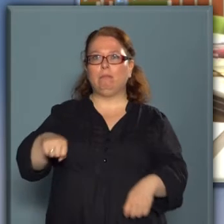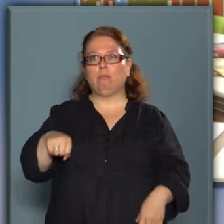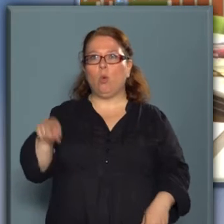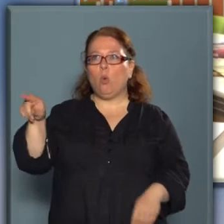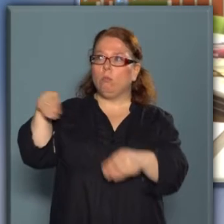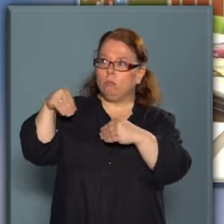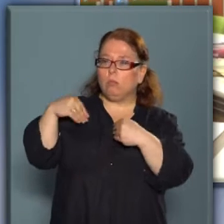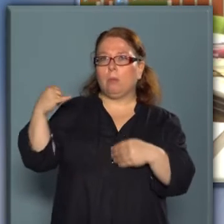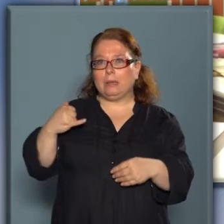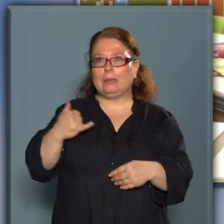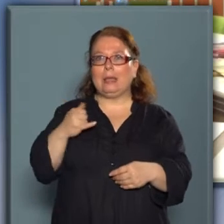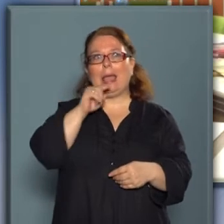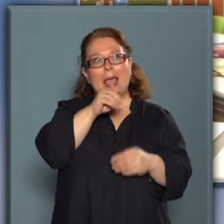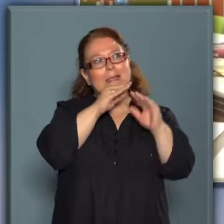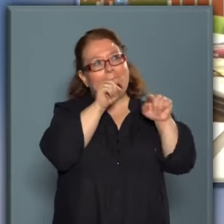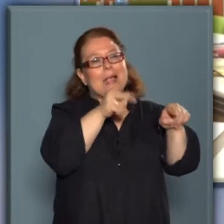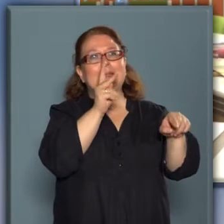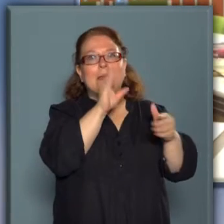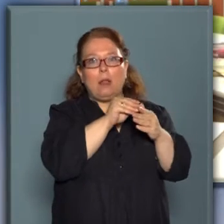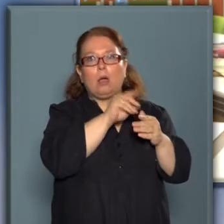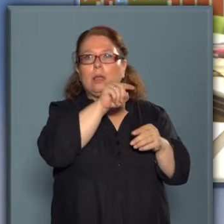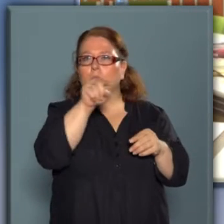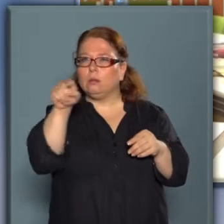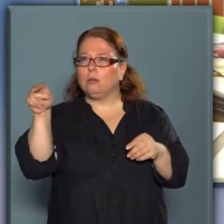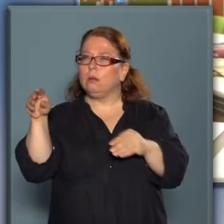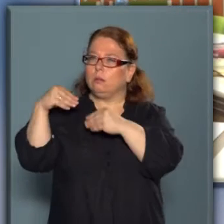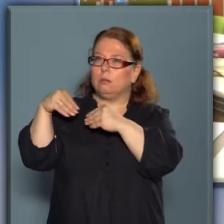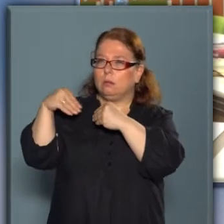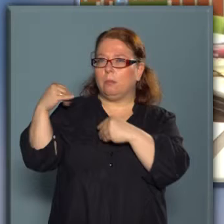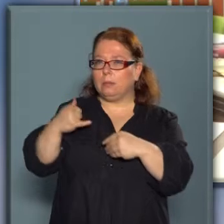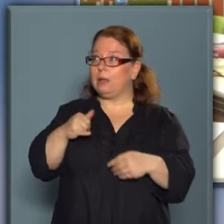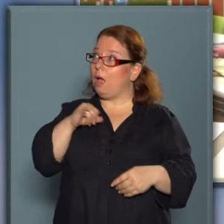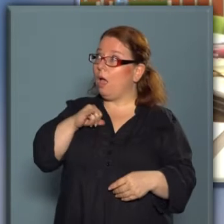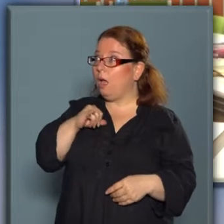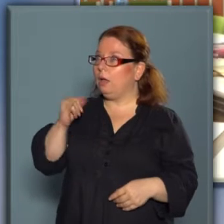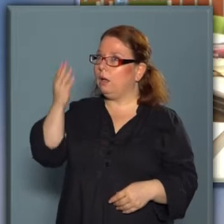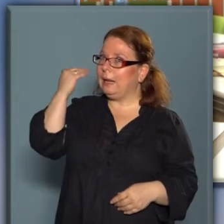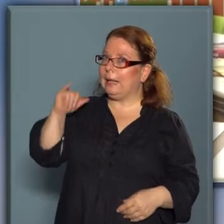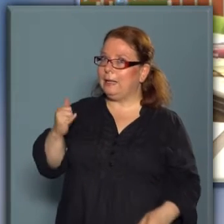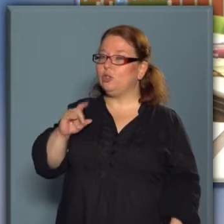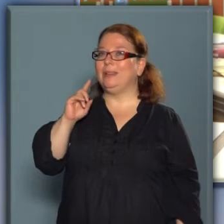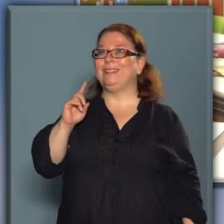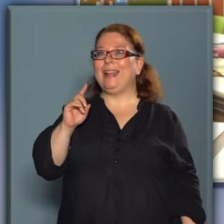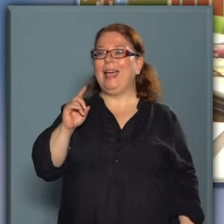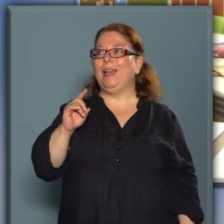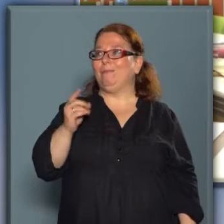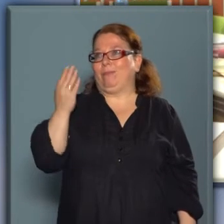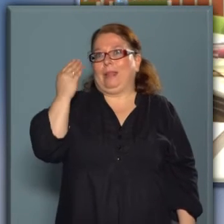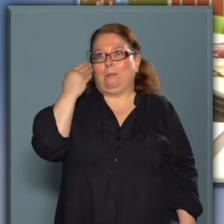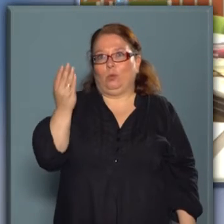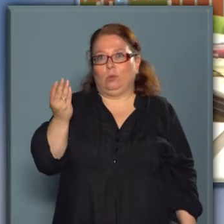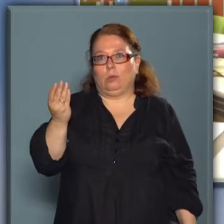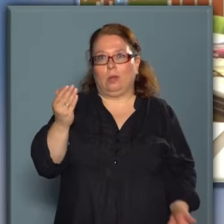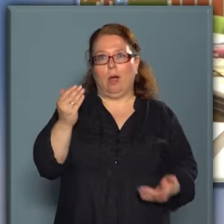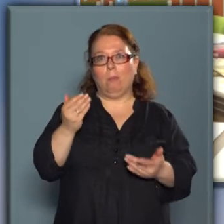ő tudta, hogy, és mesélt, hogy ebbe a házba ezek laktak, abba a házba azok laktak. Érdekelt akkor is a történelem, de hát akkor nem